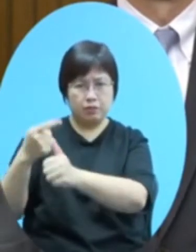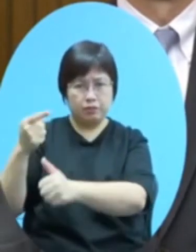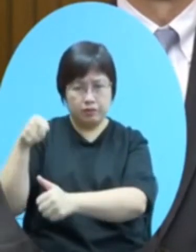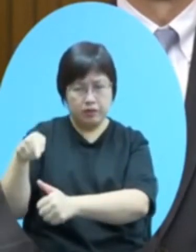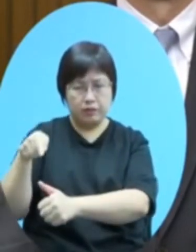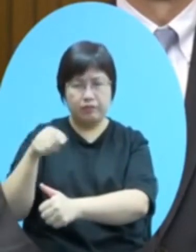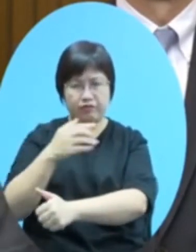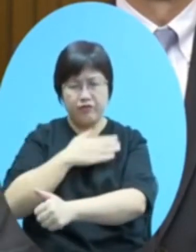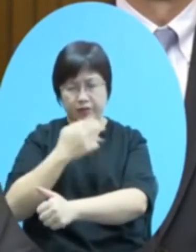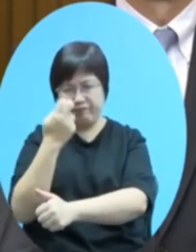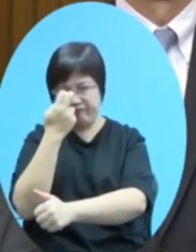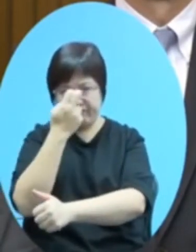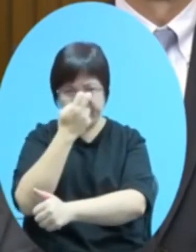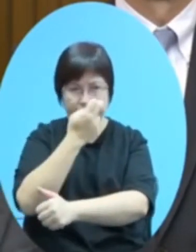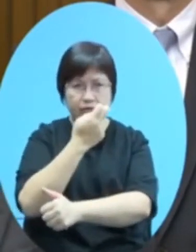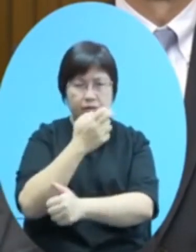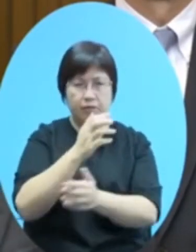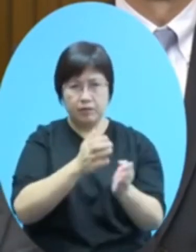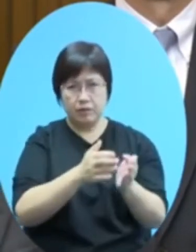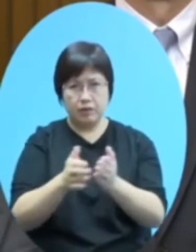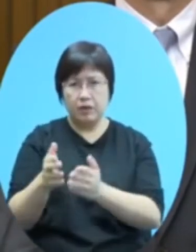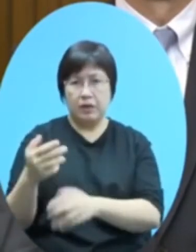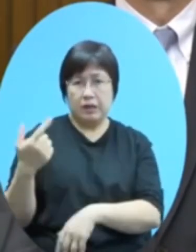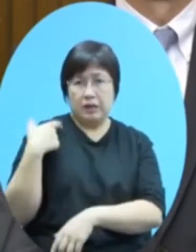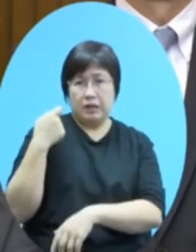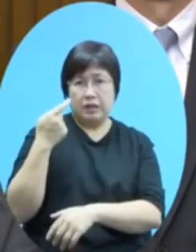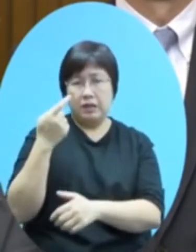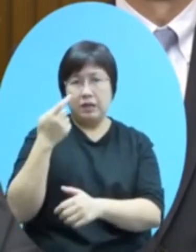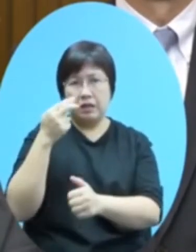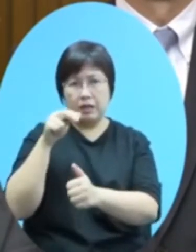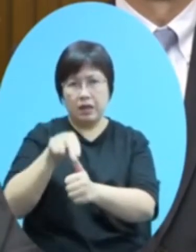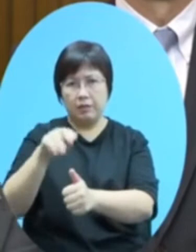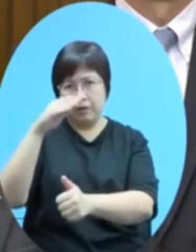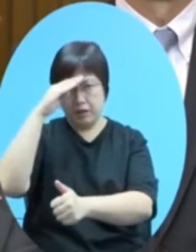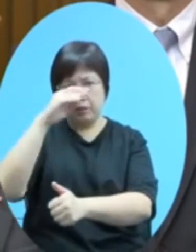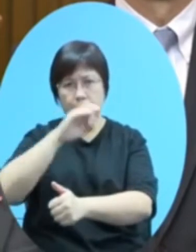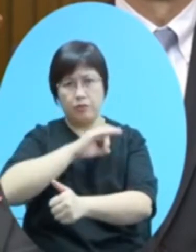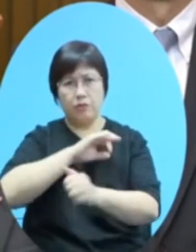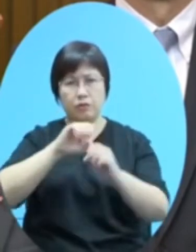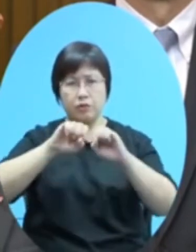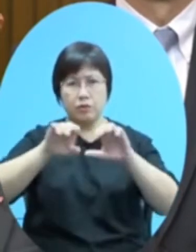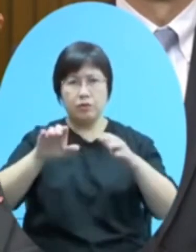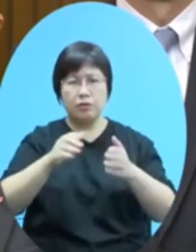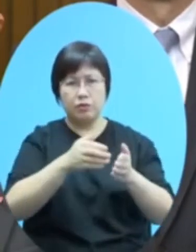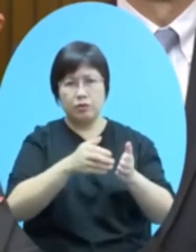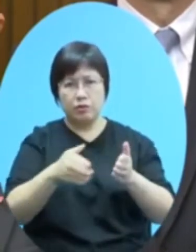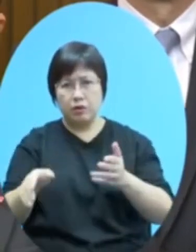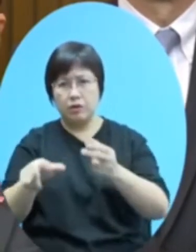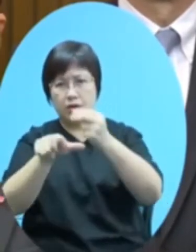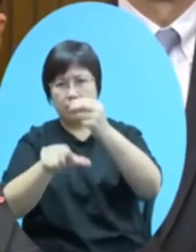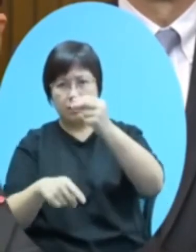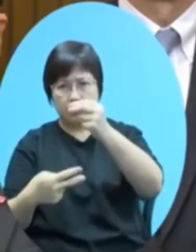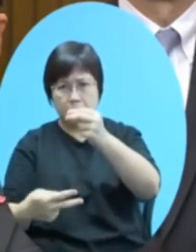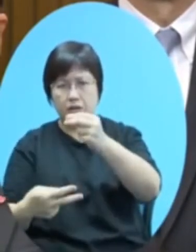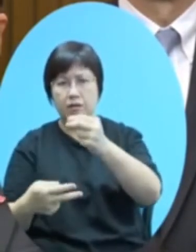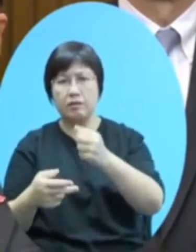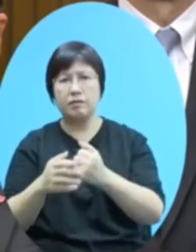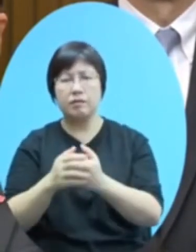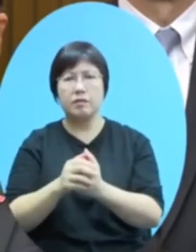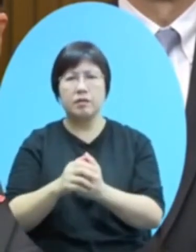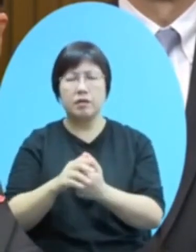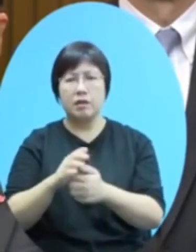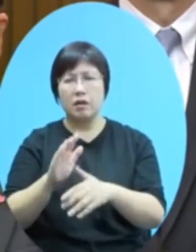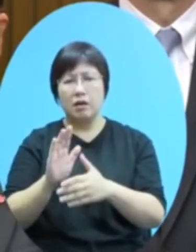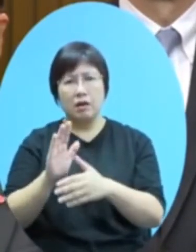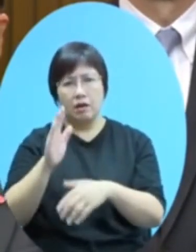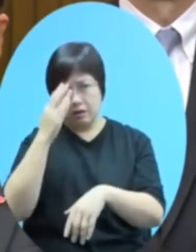程。冇錯，早前監警會嘅公佈係一直處理到7月2日，但好不